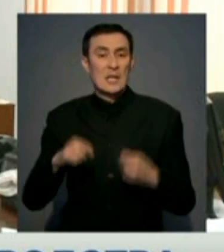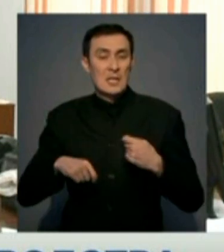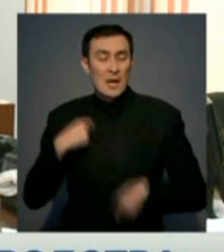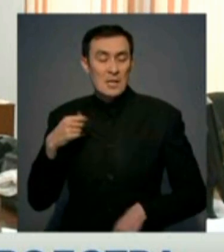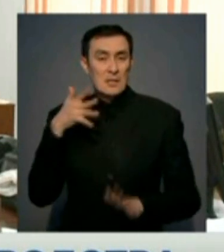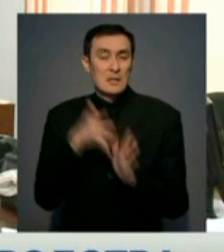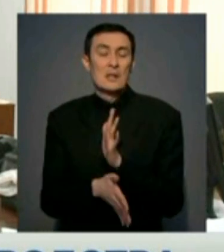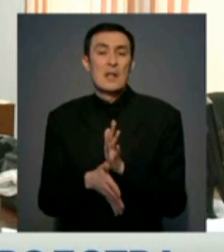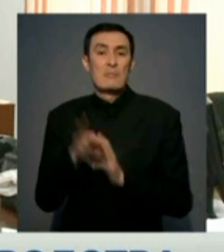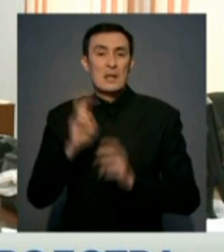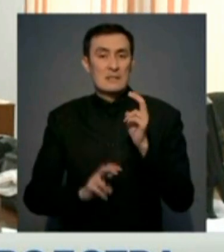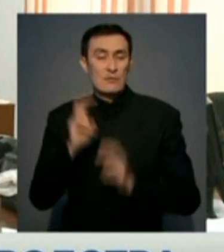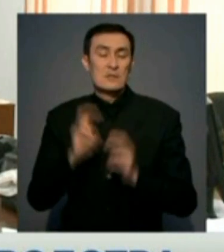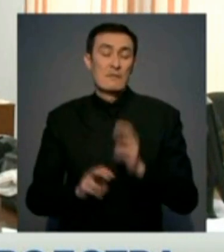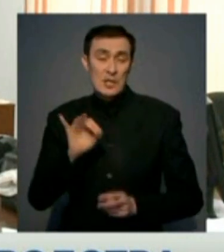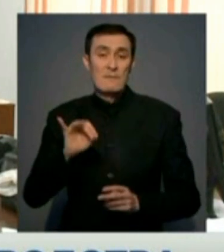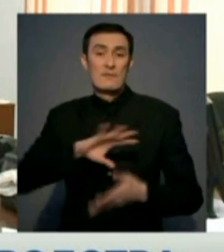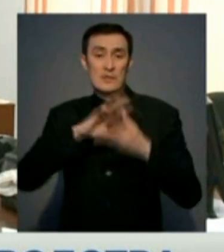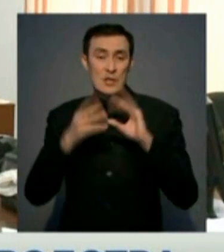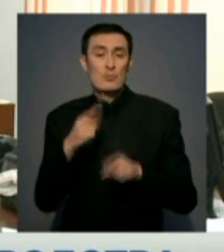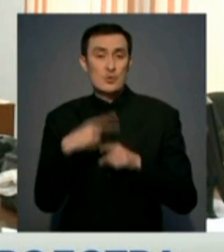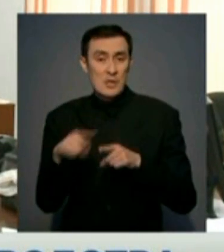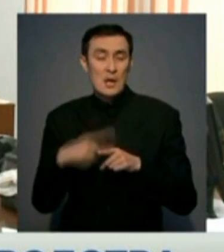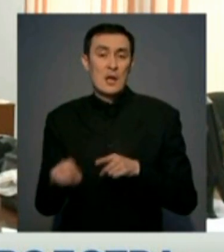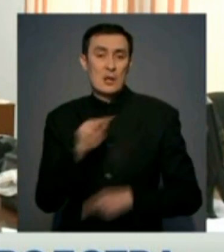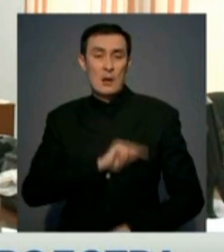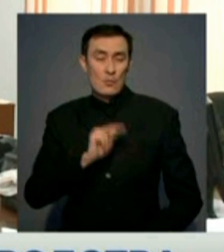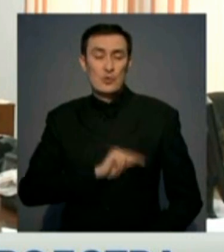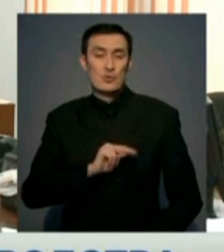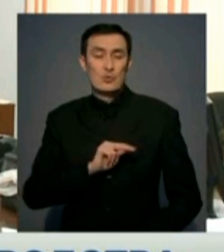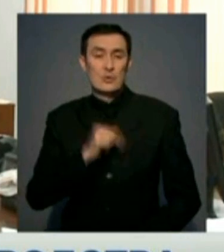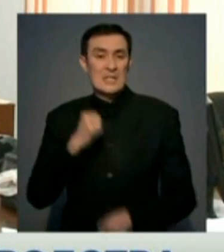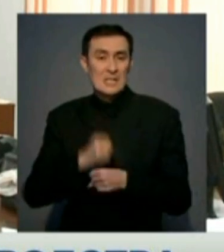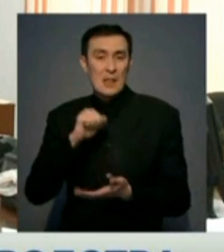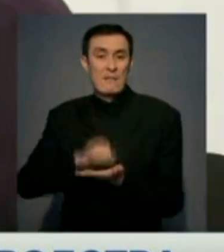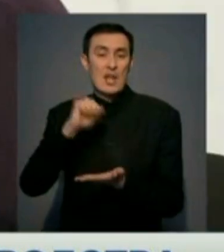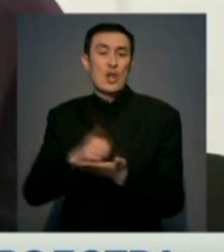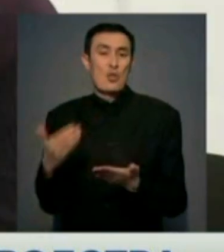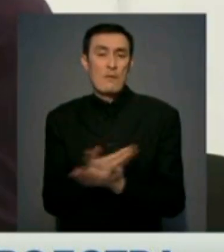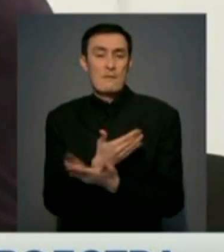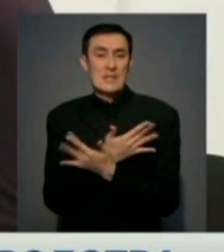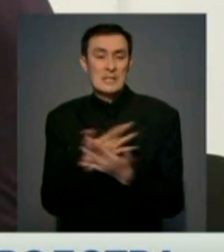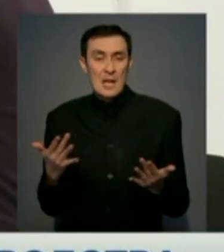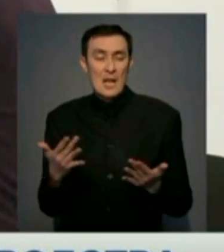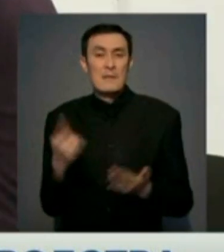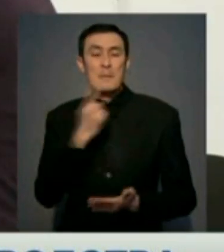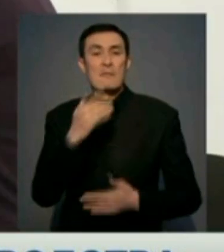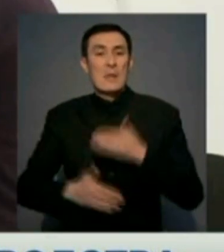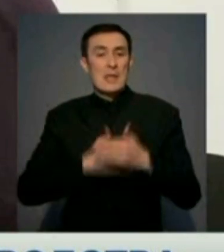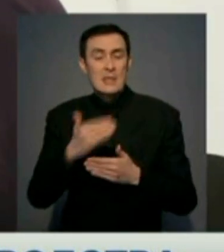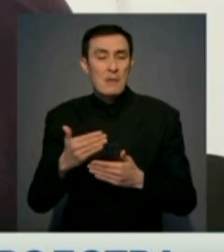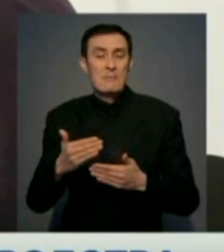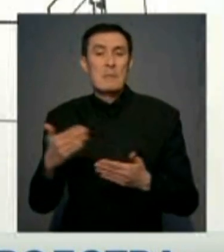производство, ну и в целом ускоряет процесс изготовления нового изделия. Уже на первом этапе